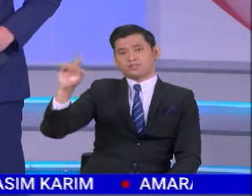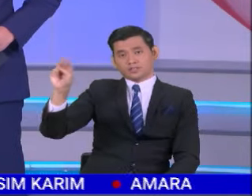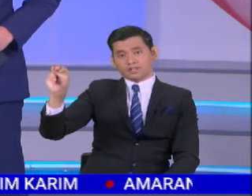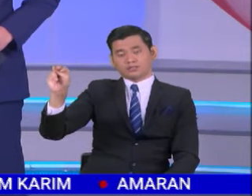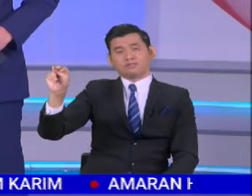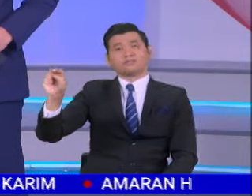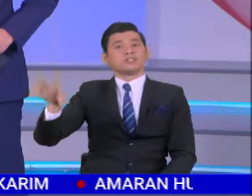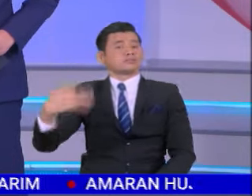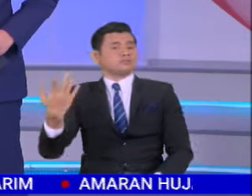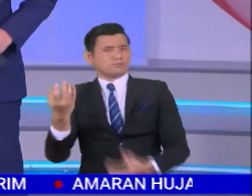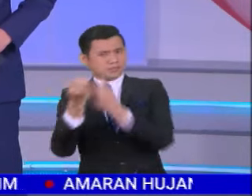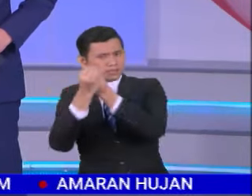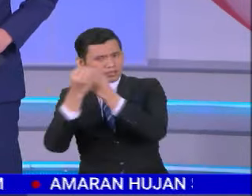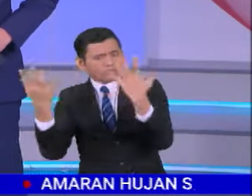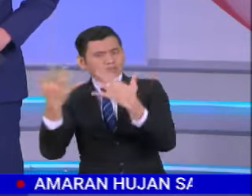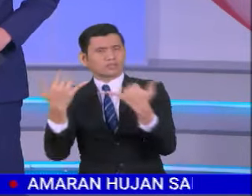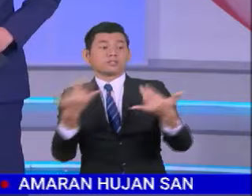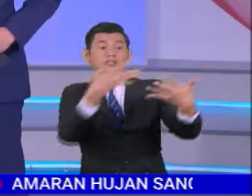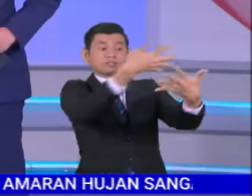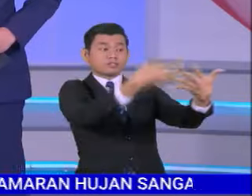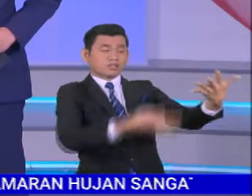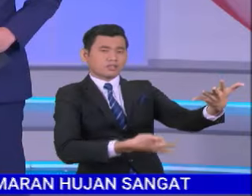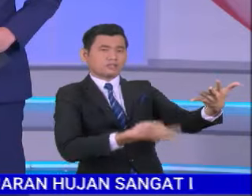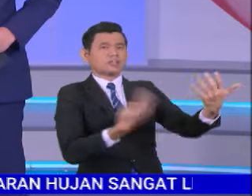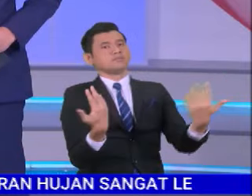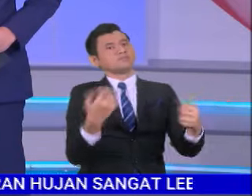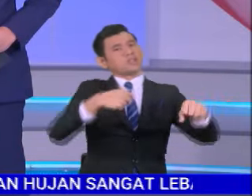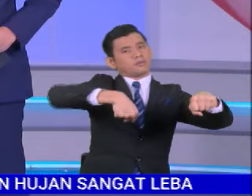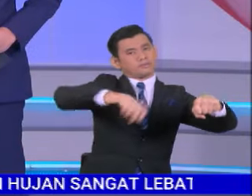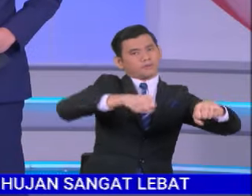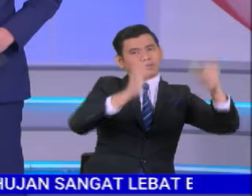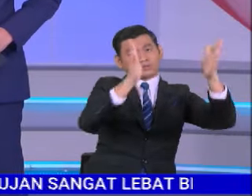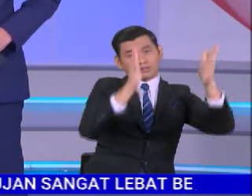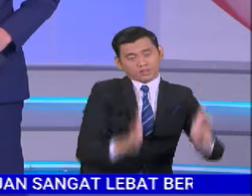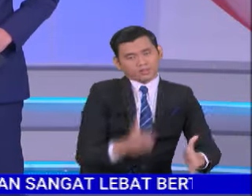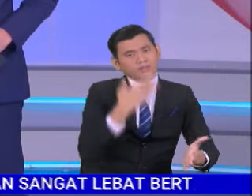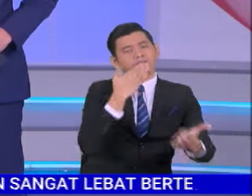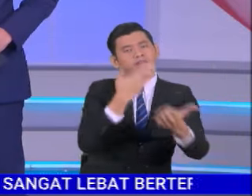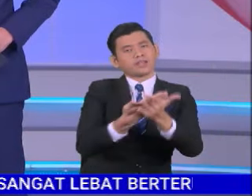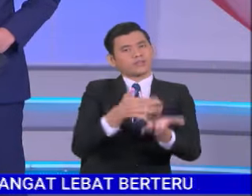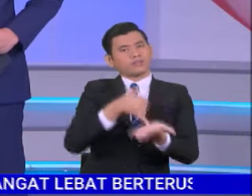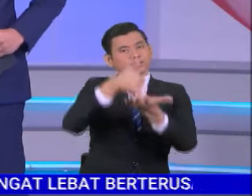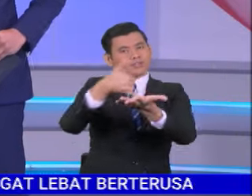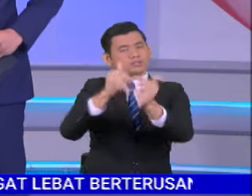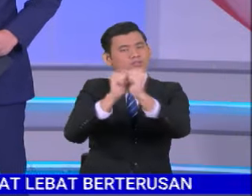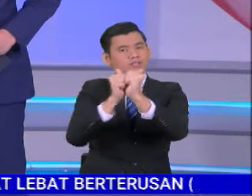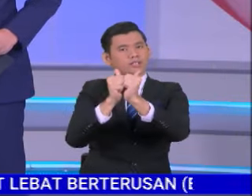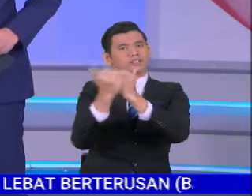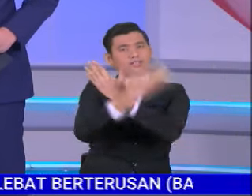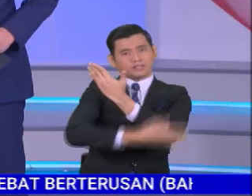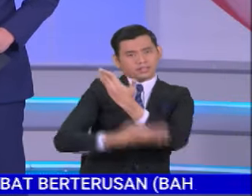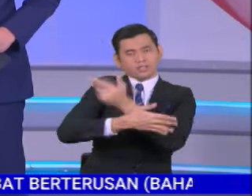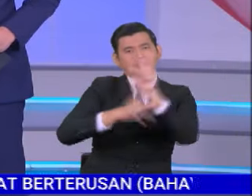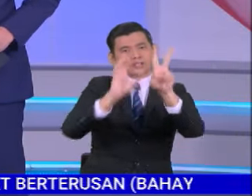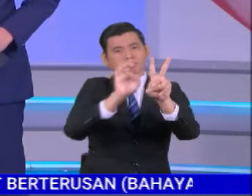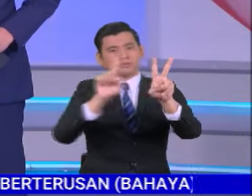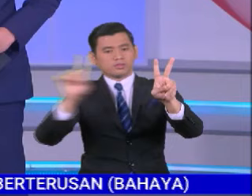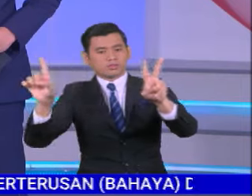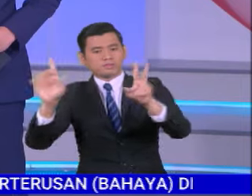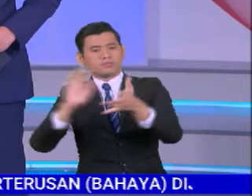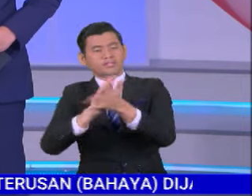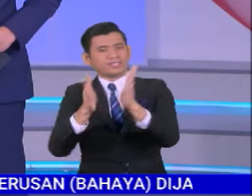pencalonan dirinya dalam senarai tim di olahragawan kebangsaan Anugerah ISN 2021 sebagai